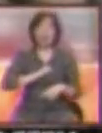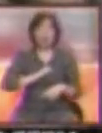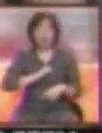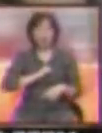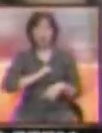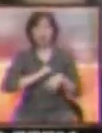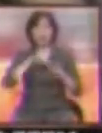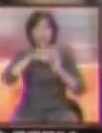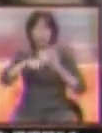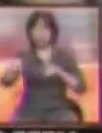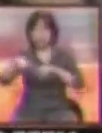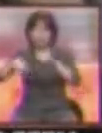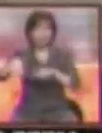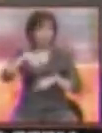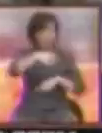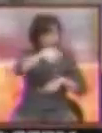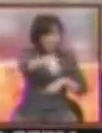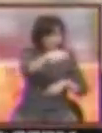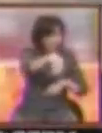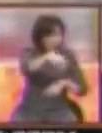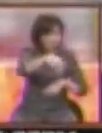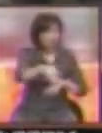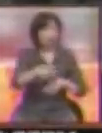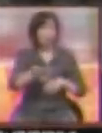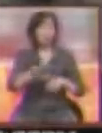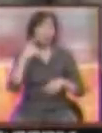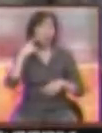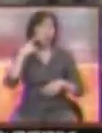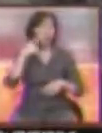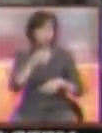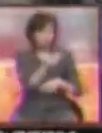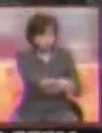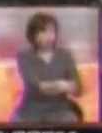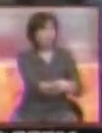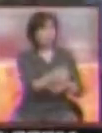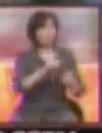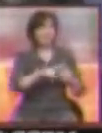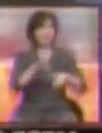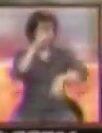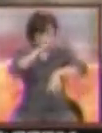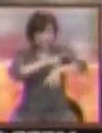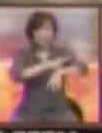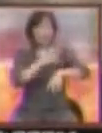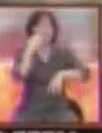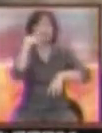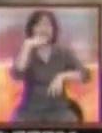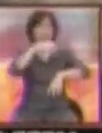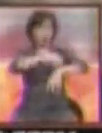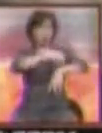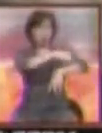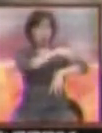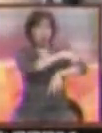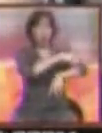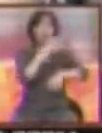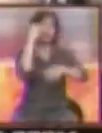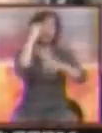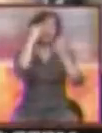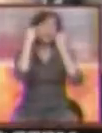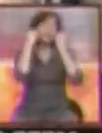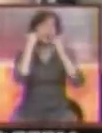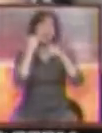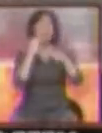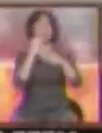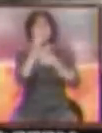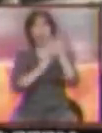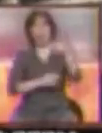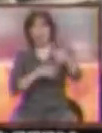ako tapos pinakain ako ng candy. Bukod sa heat stroke, pigsa, bungang araw at kung ano-ano pang sakit sa balat ang tumama sa mga